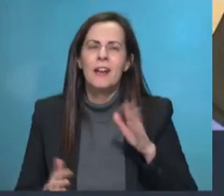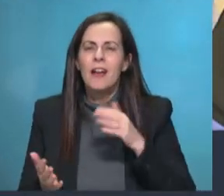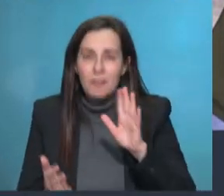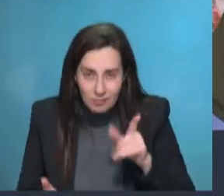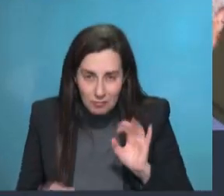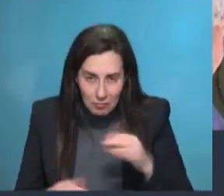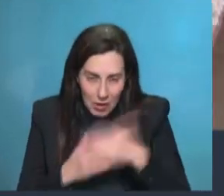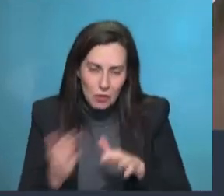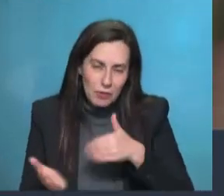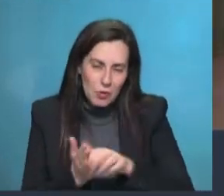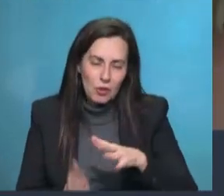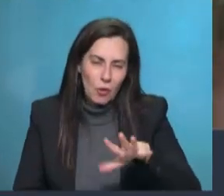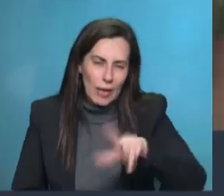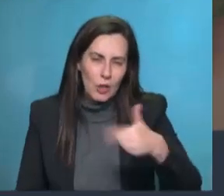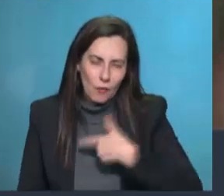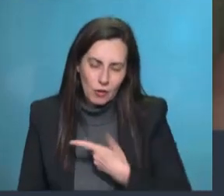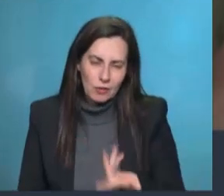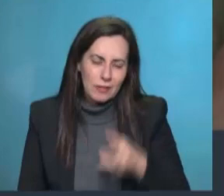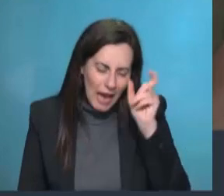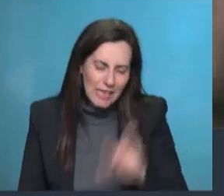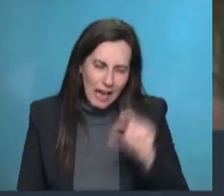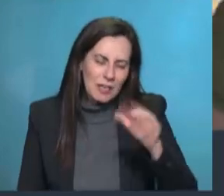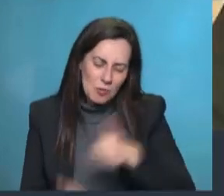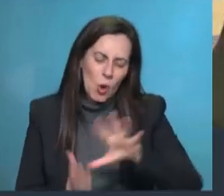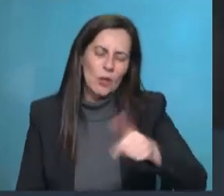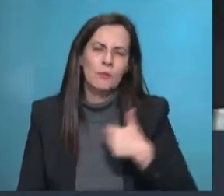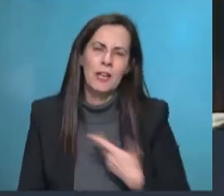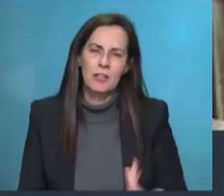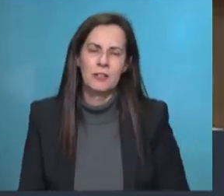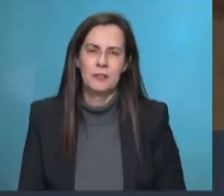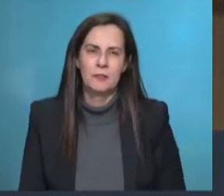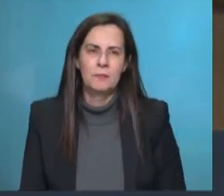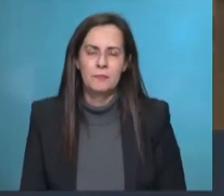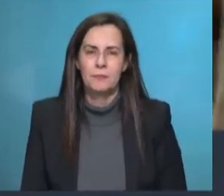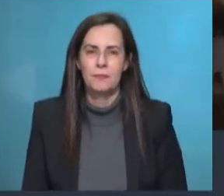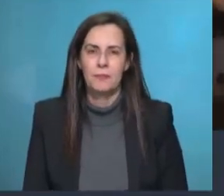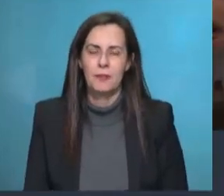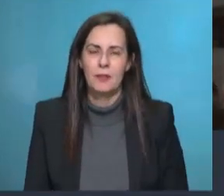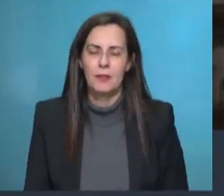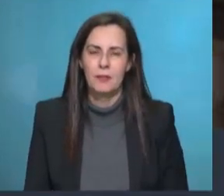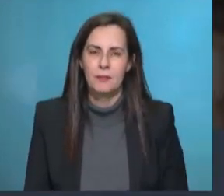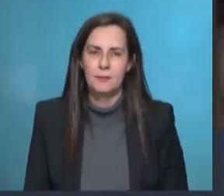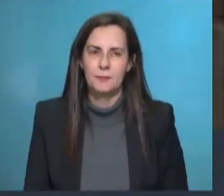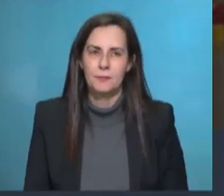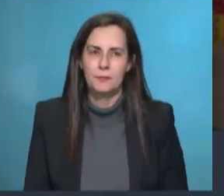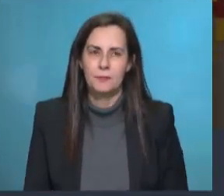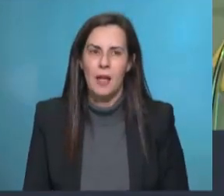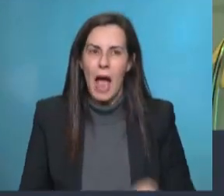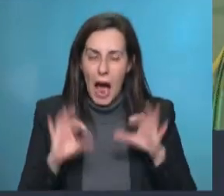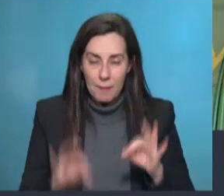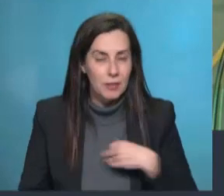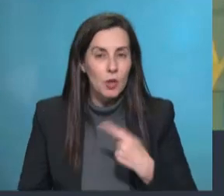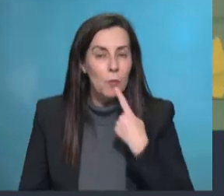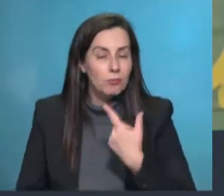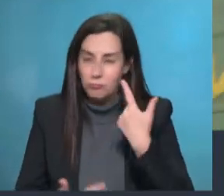אותי אותי אותי באופן אישי את האזרח הקטן ימשיכו לגנוב האמת אני מצהיר פה